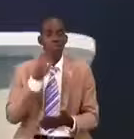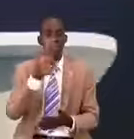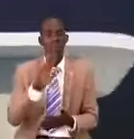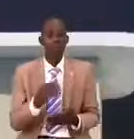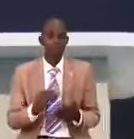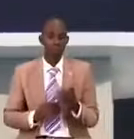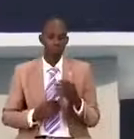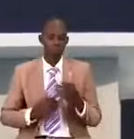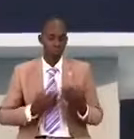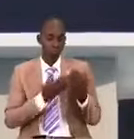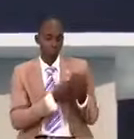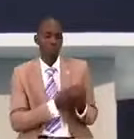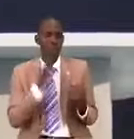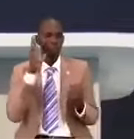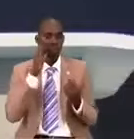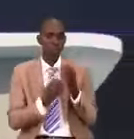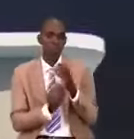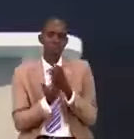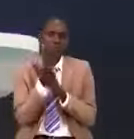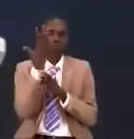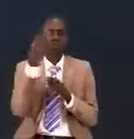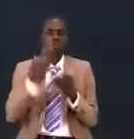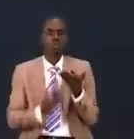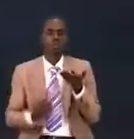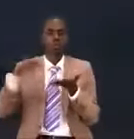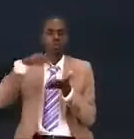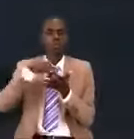Éphésiens chapitre 6